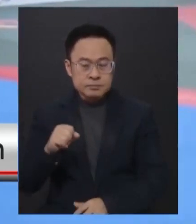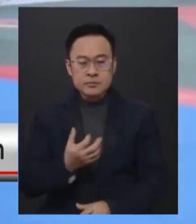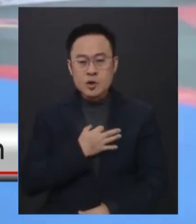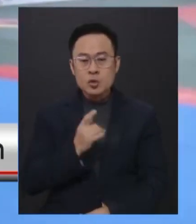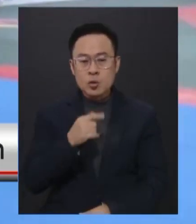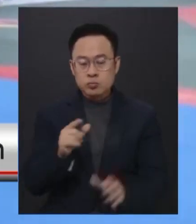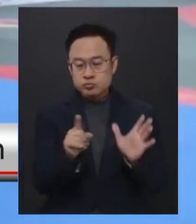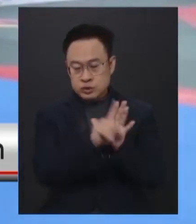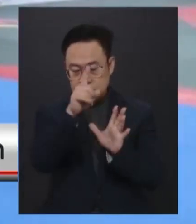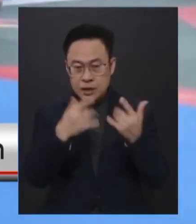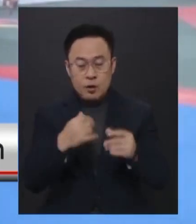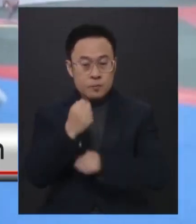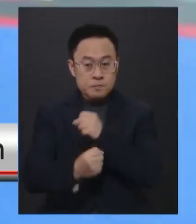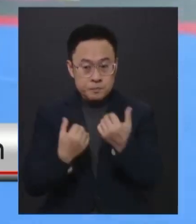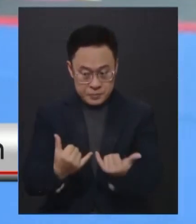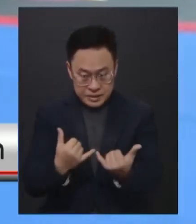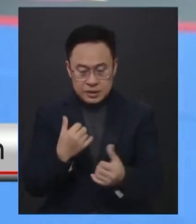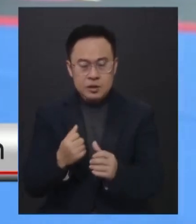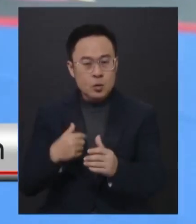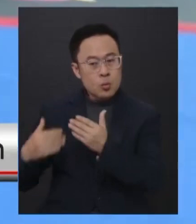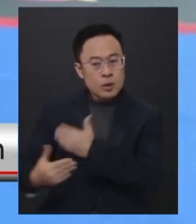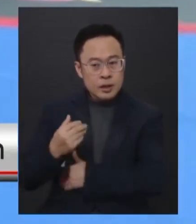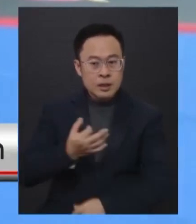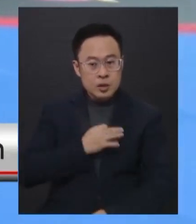การที่เปิดโอกาสให้กับเรียกว่าผู้เล่นที่มีพรสวรรค์